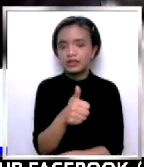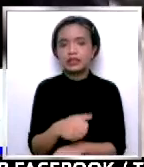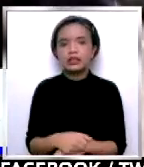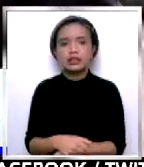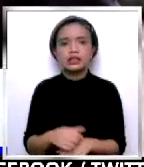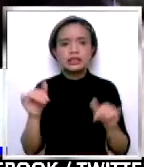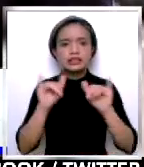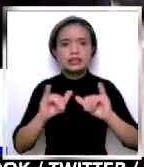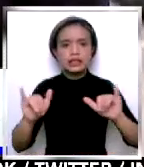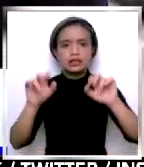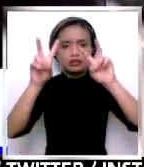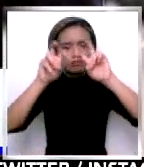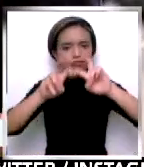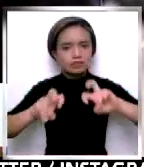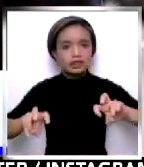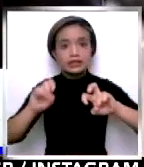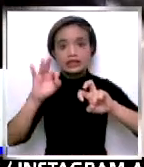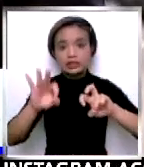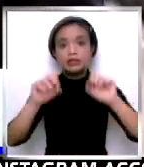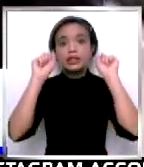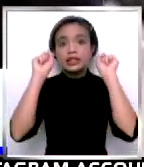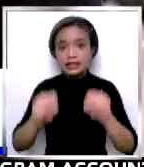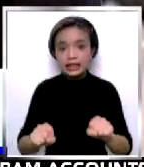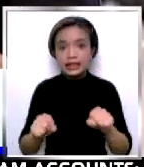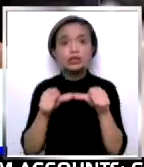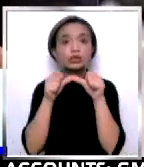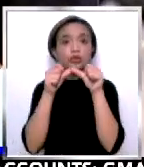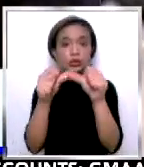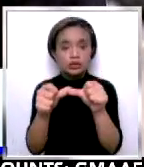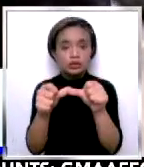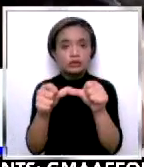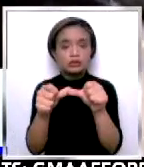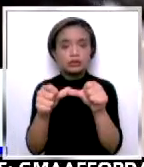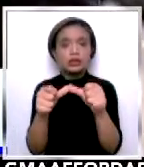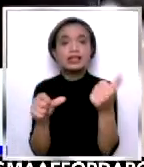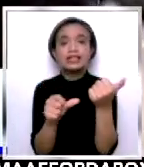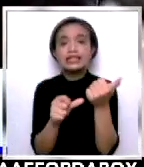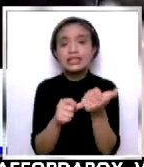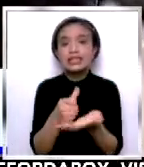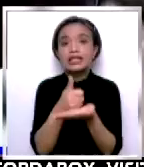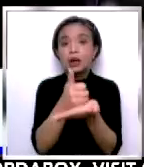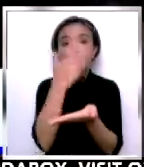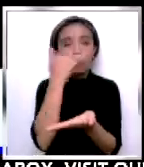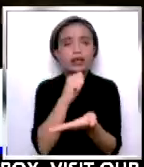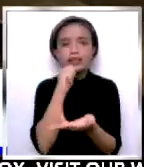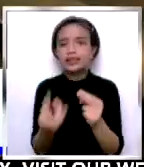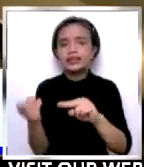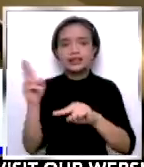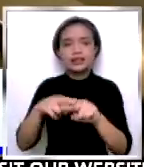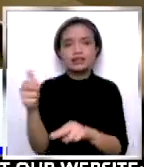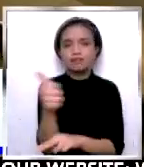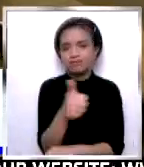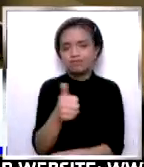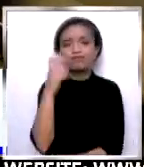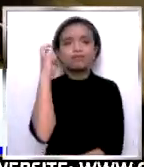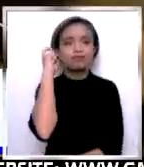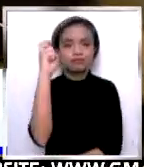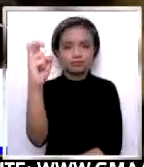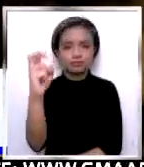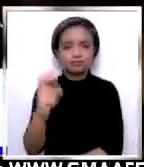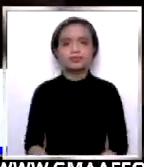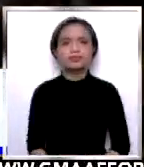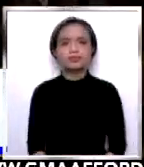nila kung kaya pa ba na ituloy ang subsidiya para hindi na magtaas ng pamasahe sa mga tren.